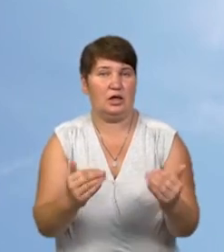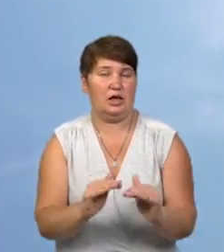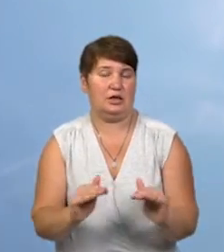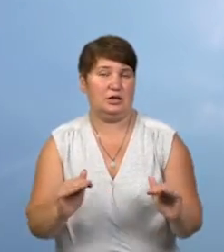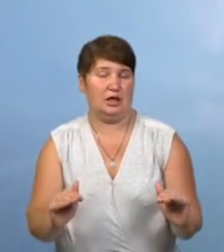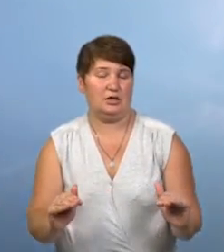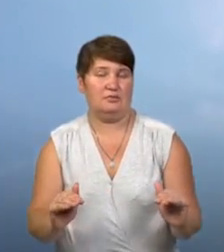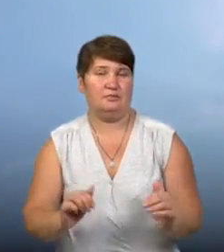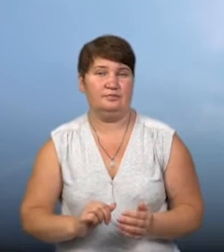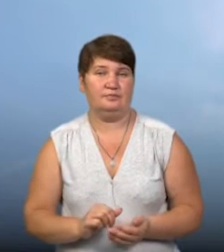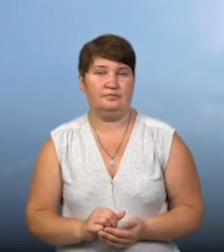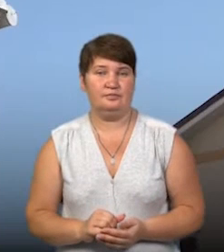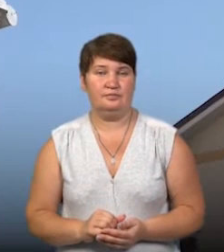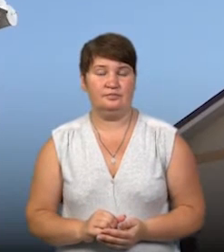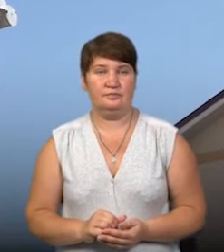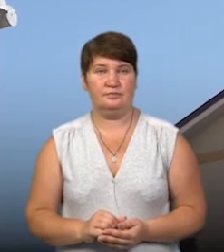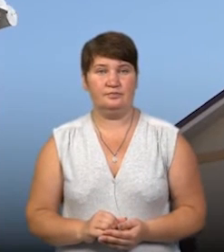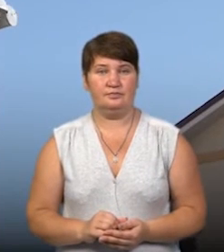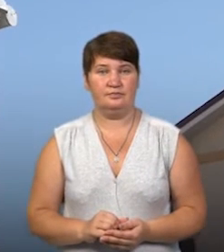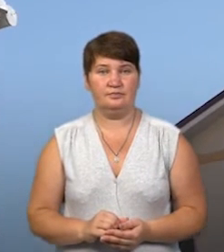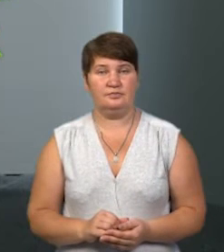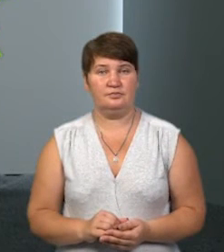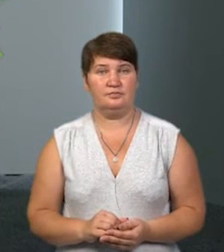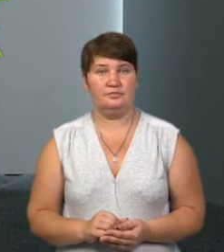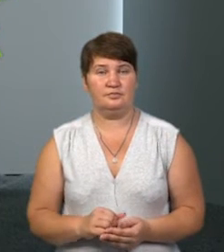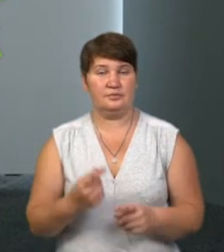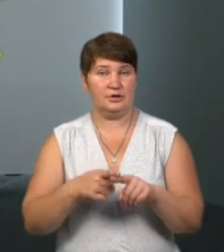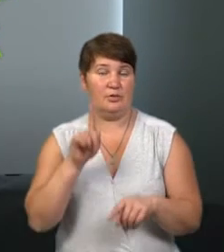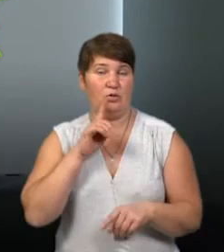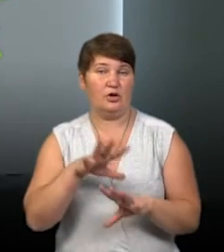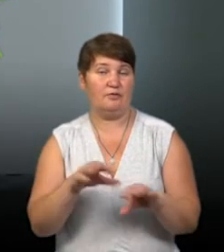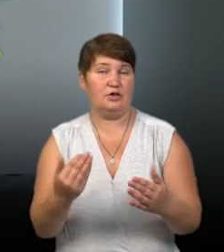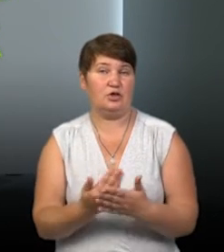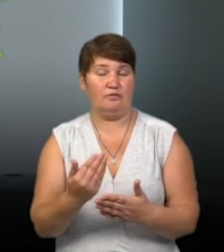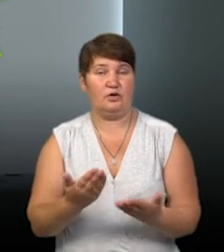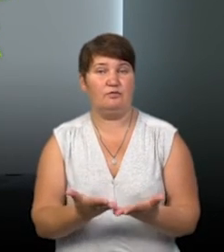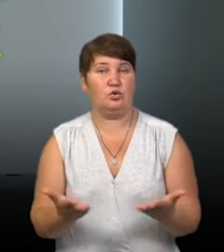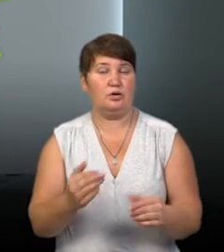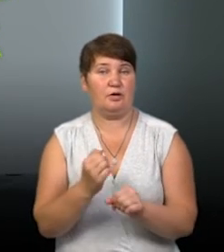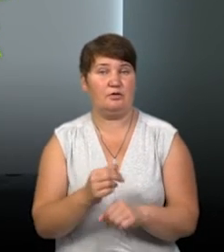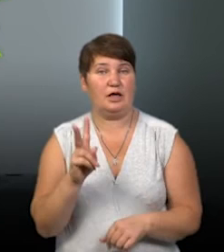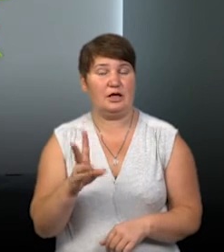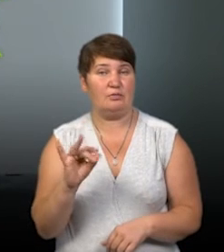Андріїв, Андрій Шостакевич. Новини на Суспільному. Прикарпаття. Це поки всі новини. У студії працювали